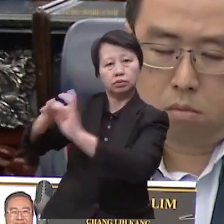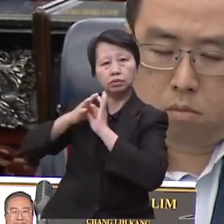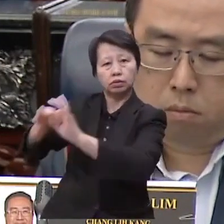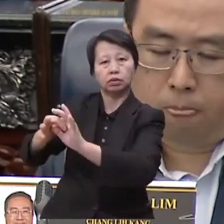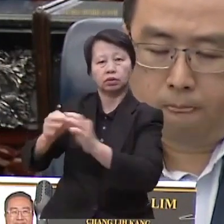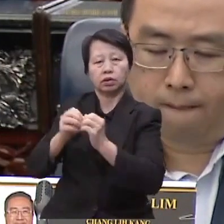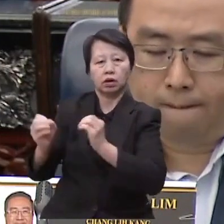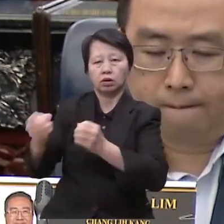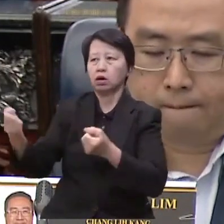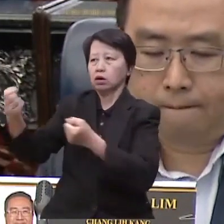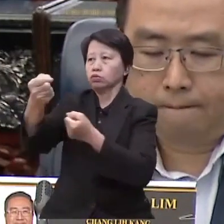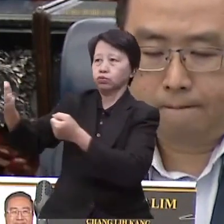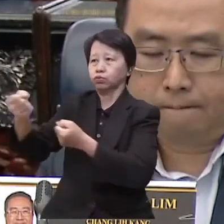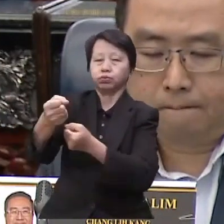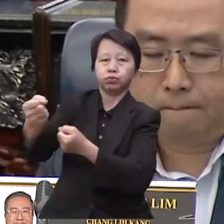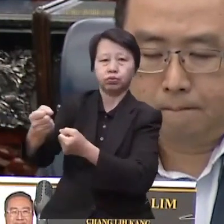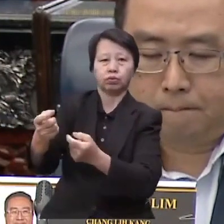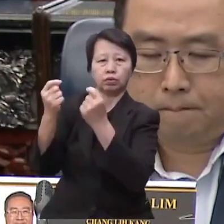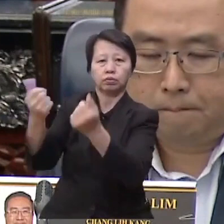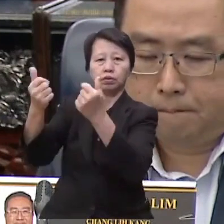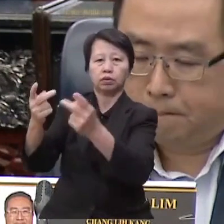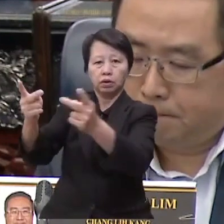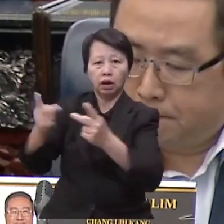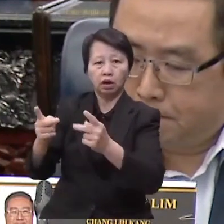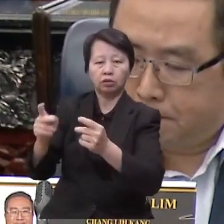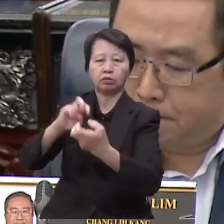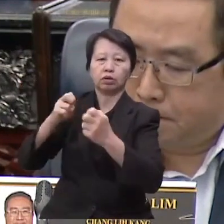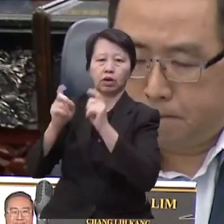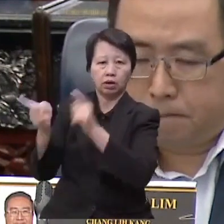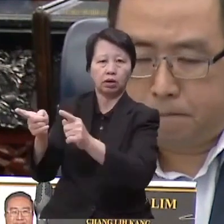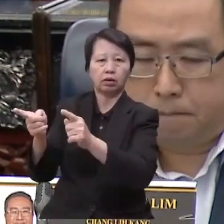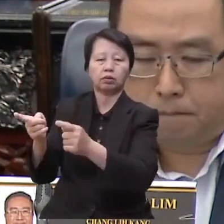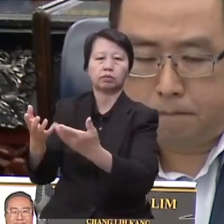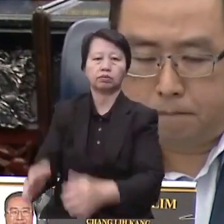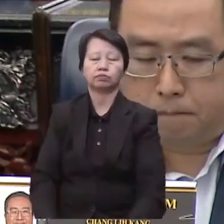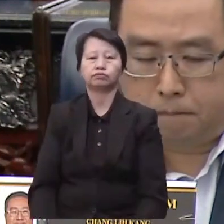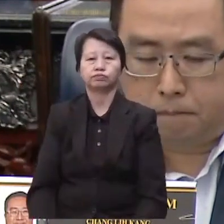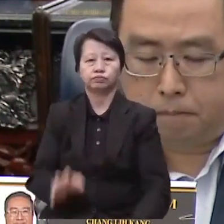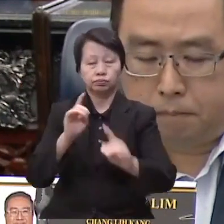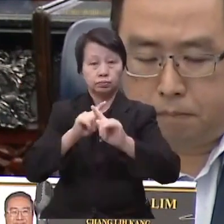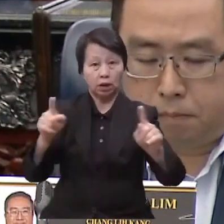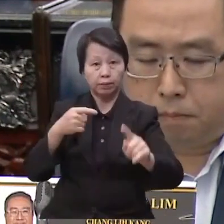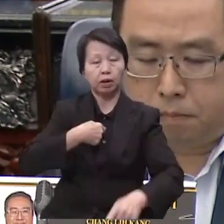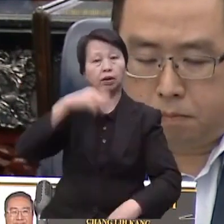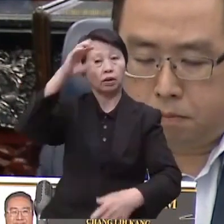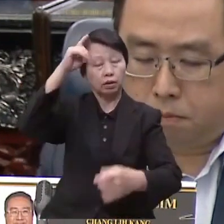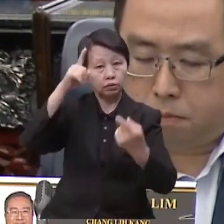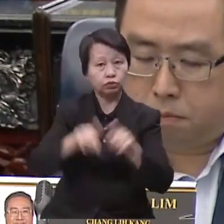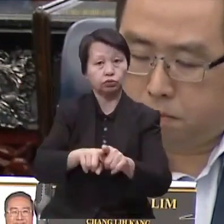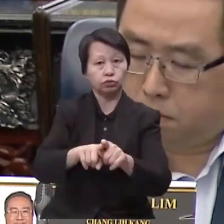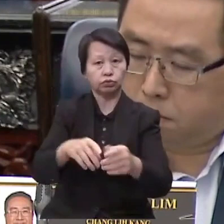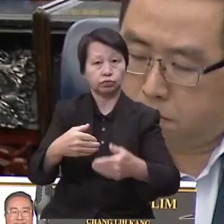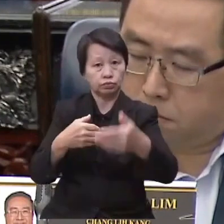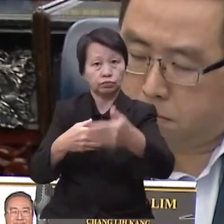dalam operasi pemadaman segera di kawasan terjejas kalau tetapi saya setuju ya bergerak ke